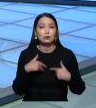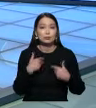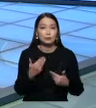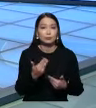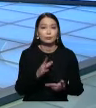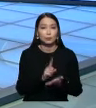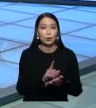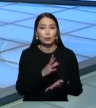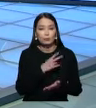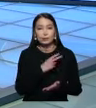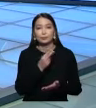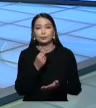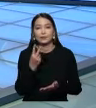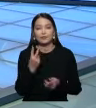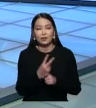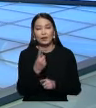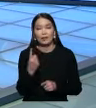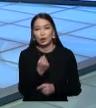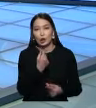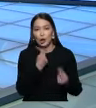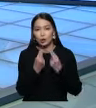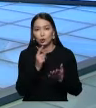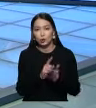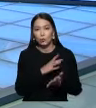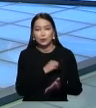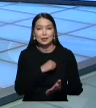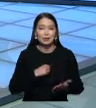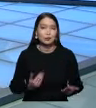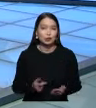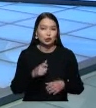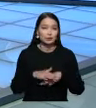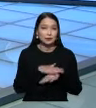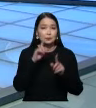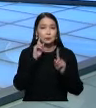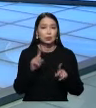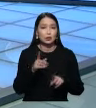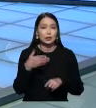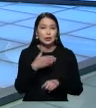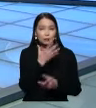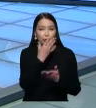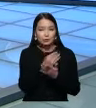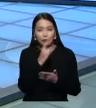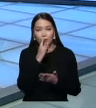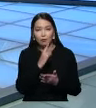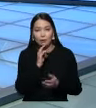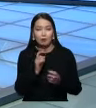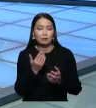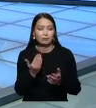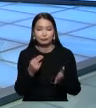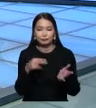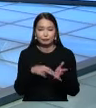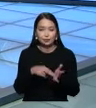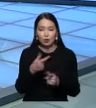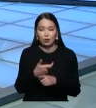в меню хотя бы дважды в неделю. Сами жители страны признают, рыбка на отечественных прилавках уж больно золотая.